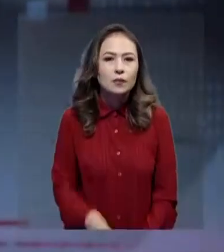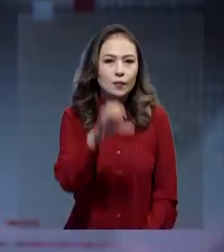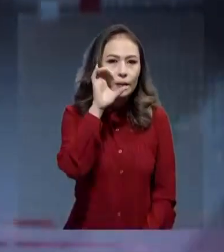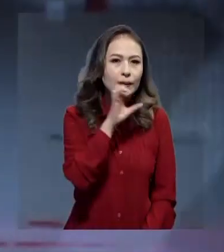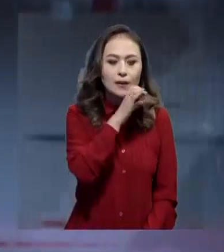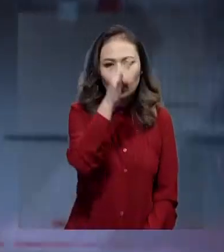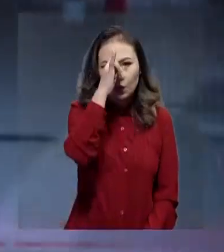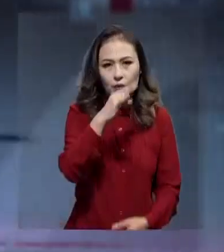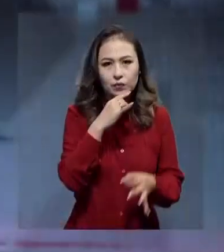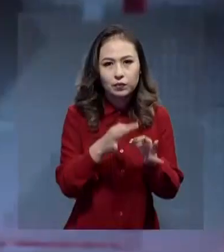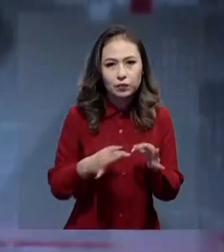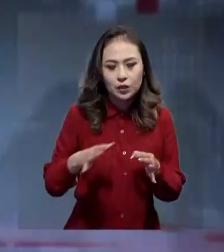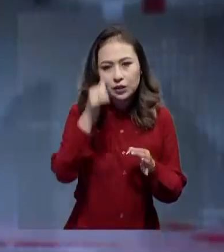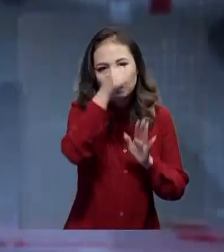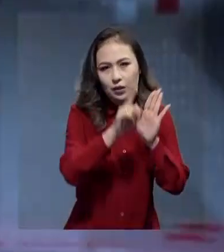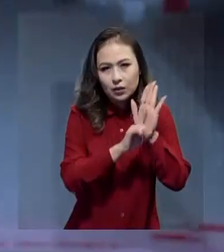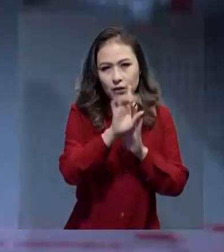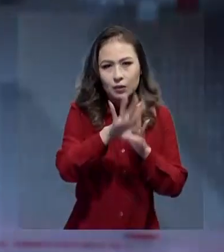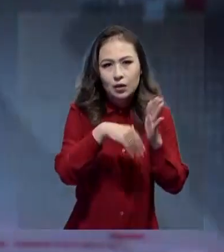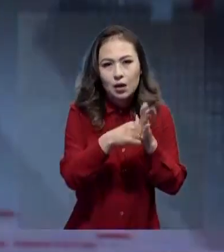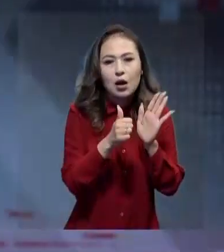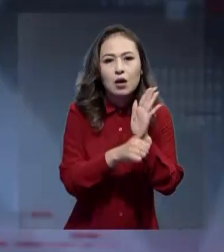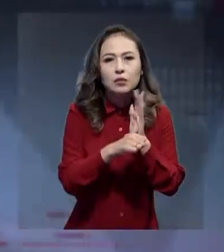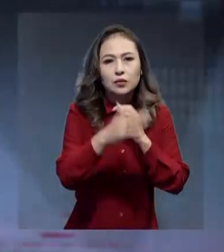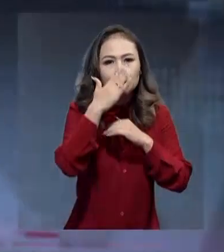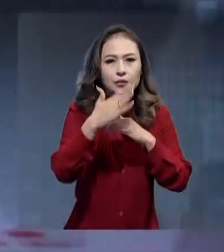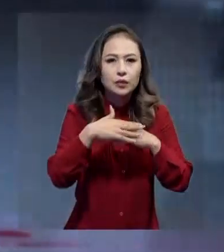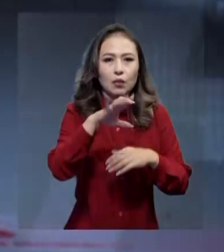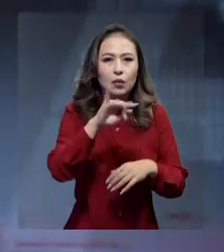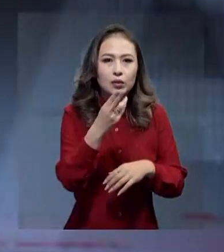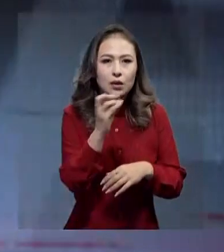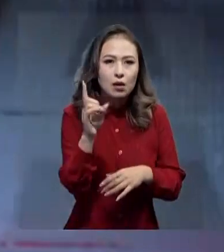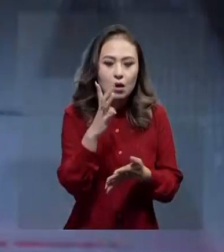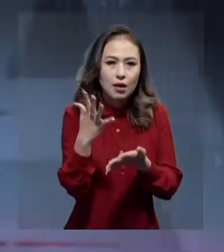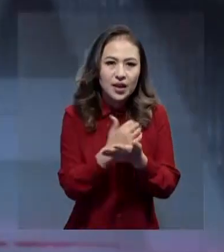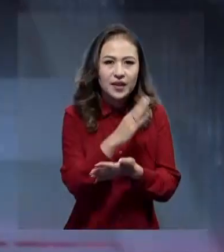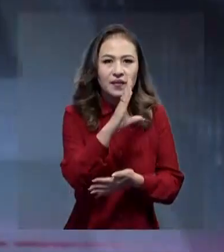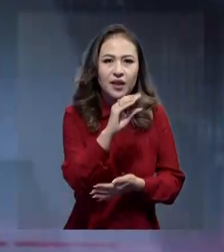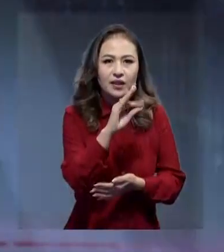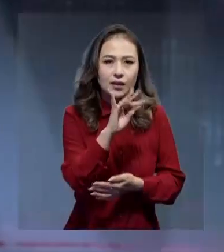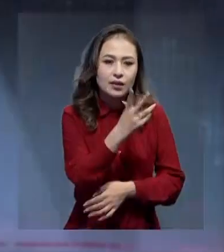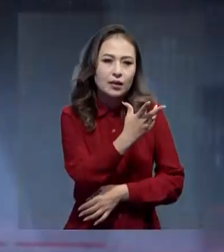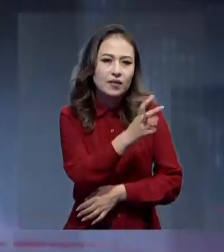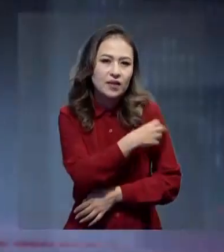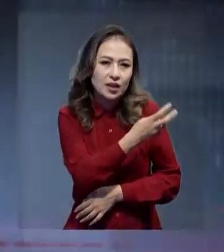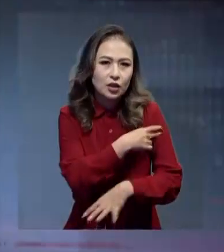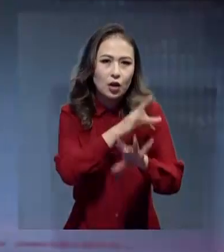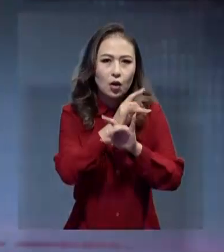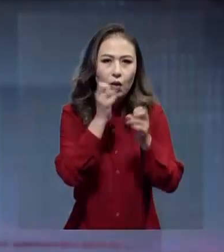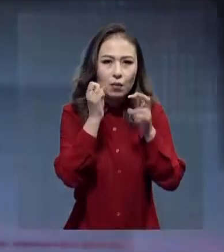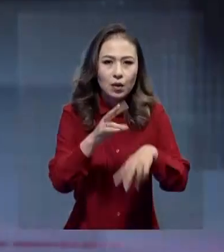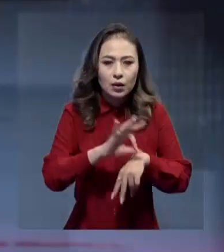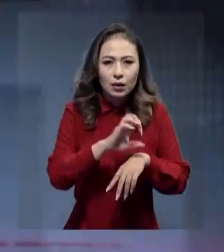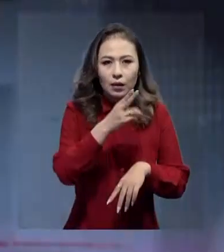Ал солтүстік Қазақстан облысында жыл басынан бері 60-қа жуық ірі қарадан бруцеллез анықталды. Ветеринар мамандардың айтуынша, қауіпті індеттің